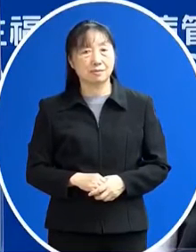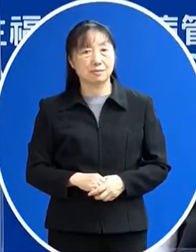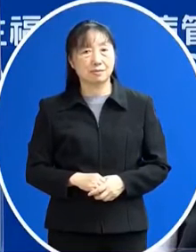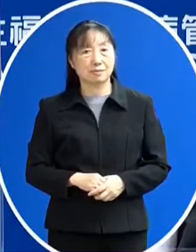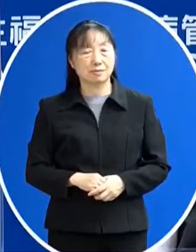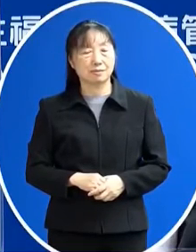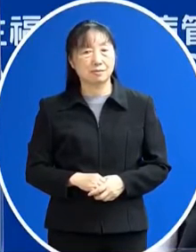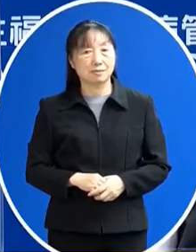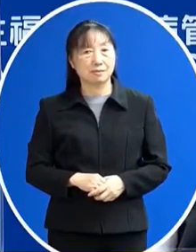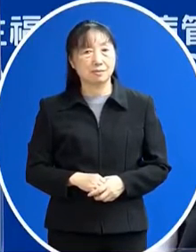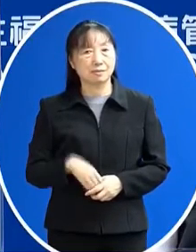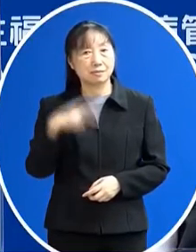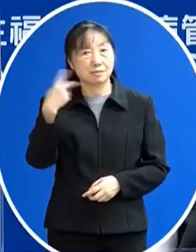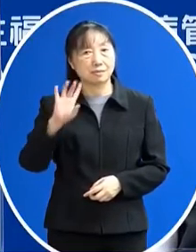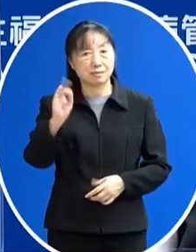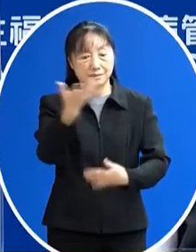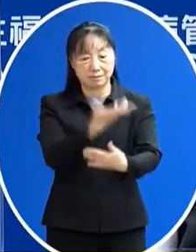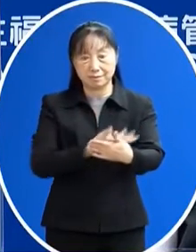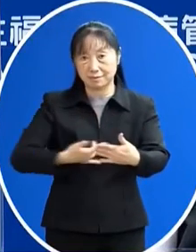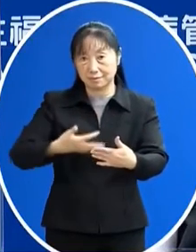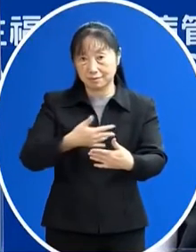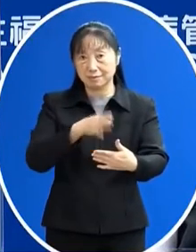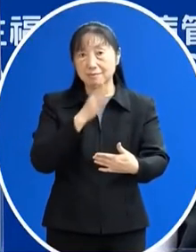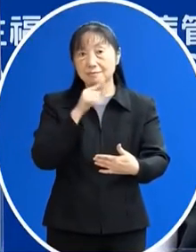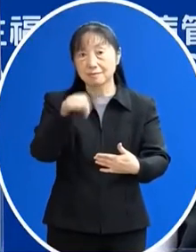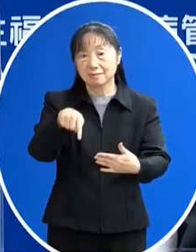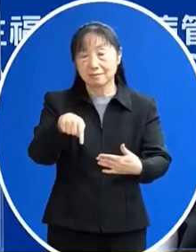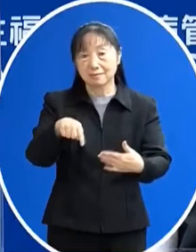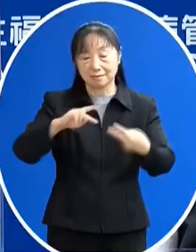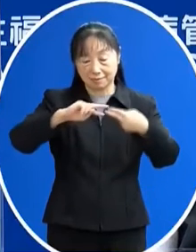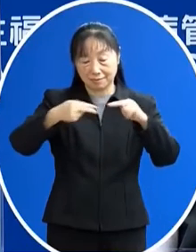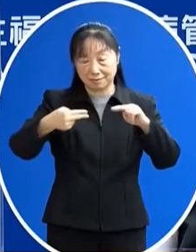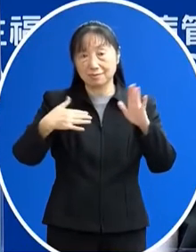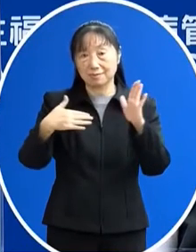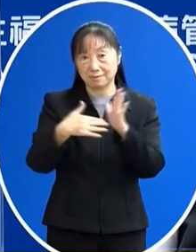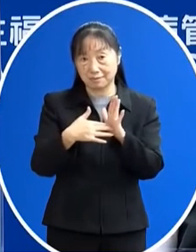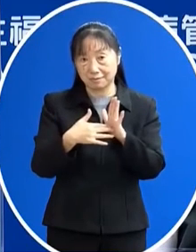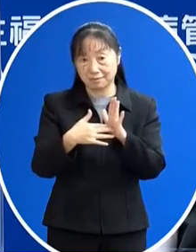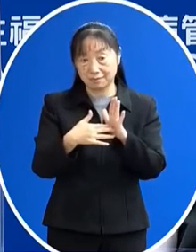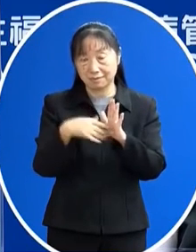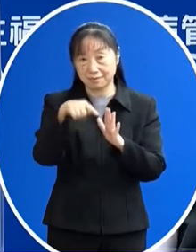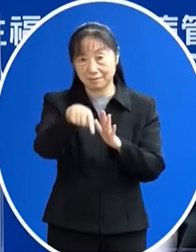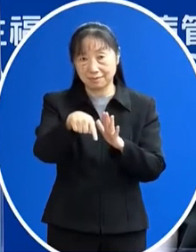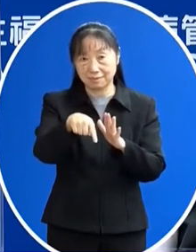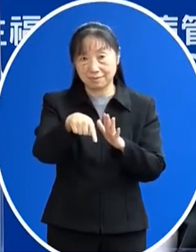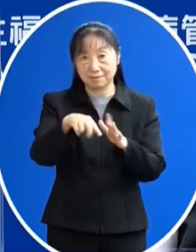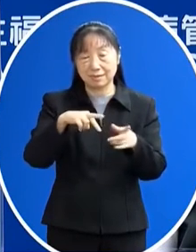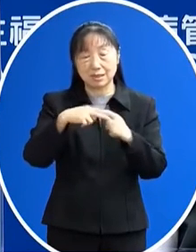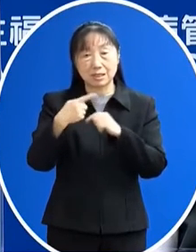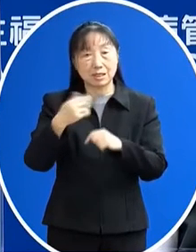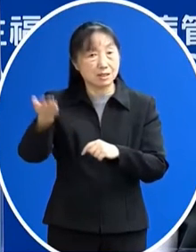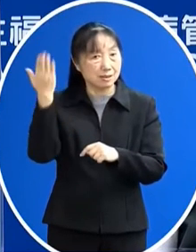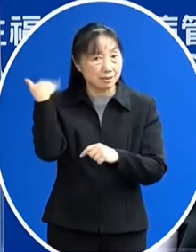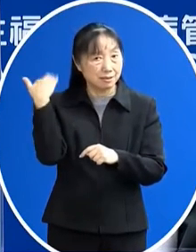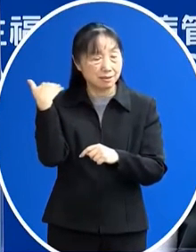然后在龙潭这个餐厅之后我们的定序出来，那还是跟我们最早